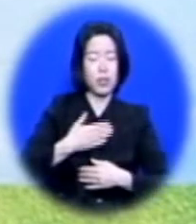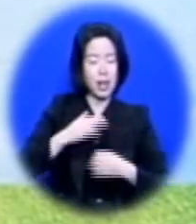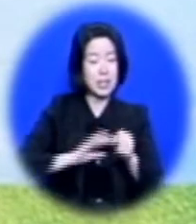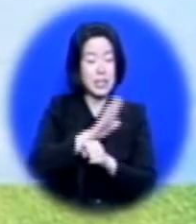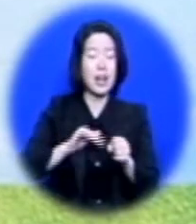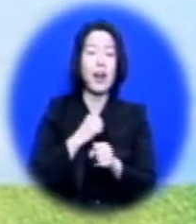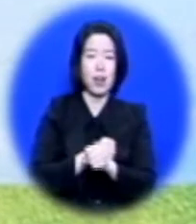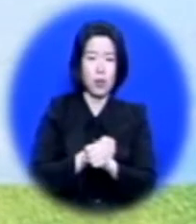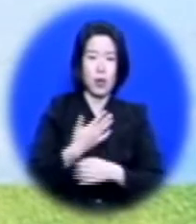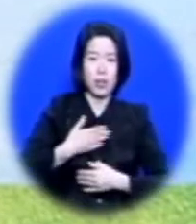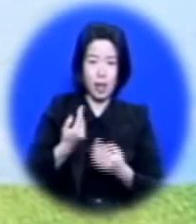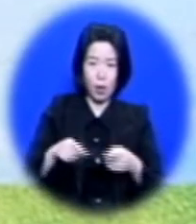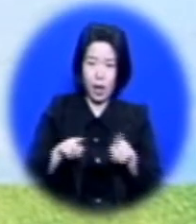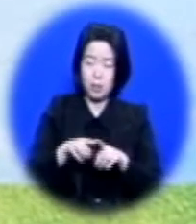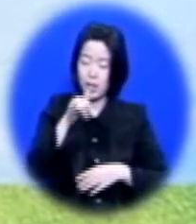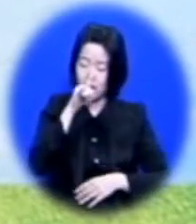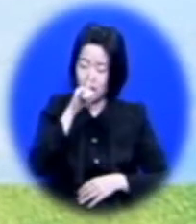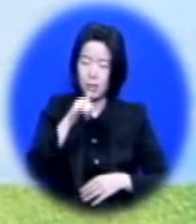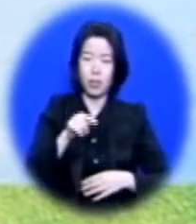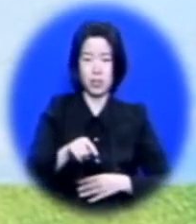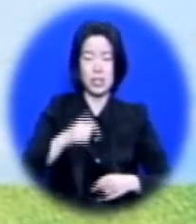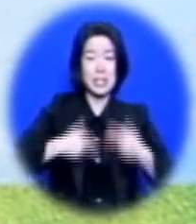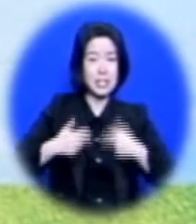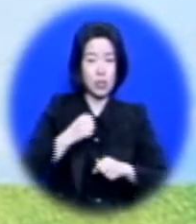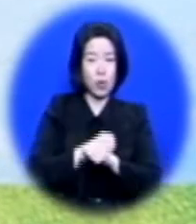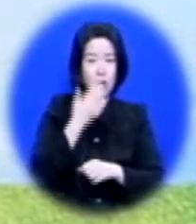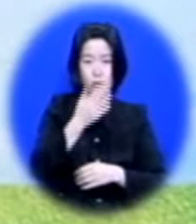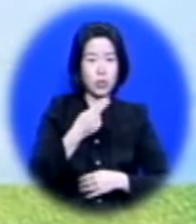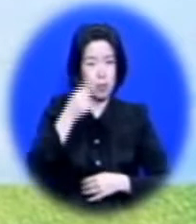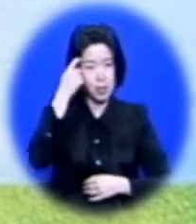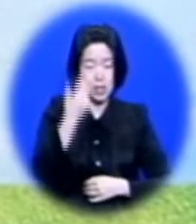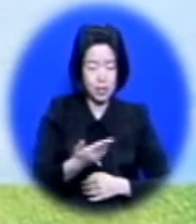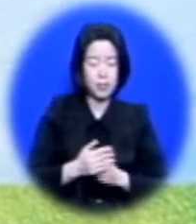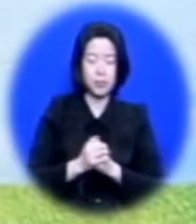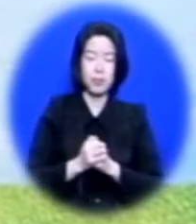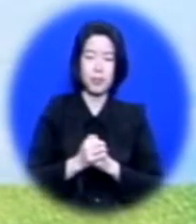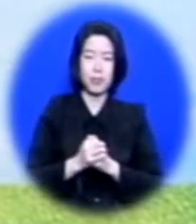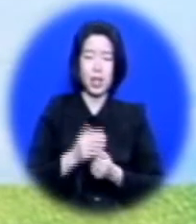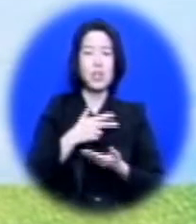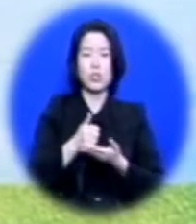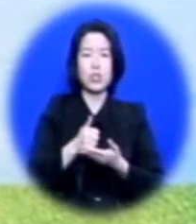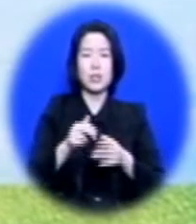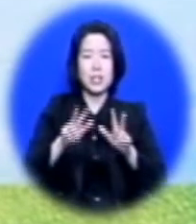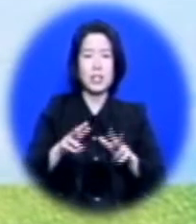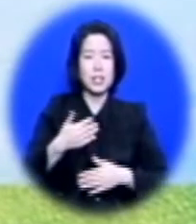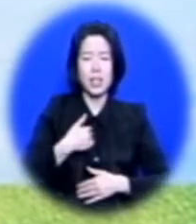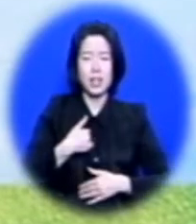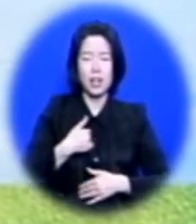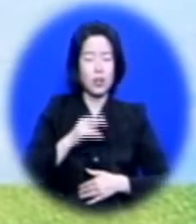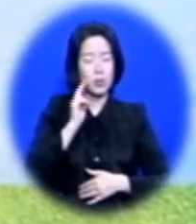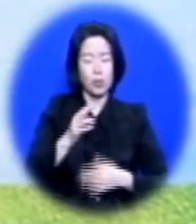사랑하고 나와 함께 있는 것을 즐거워 할 수는 없겠니 주님 제가 너무 많은 일을 벌려